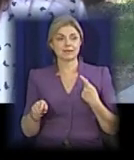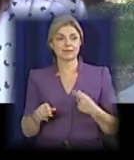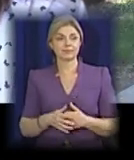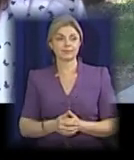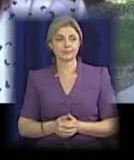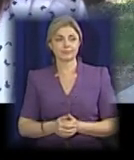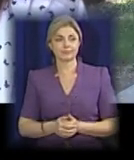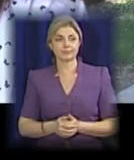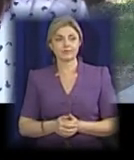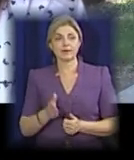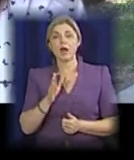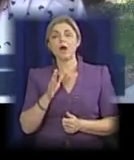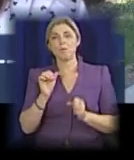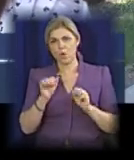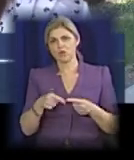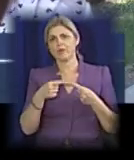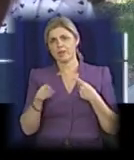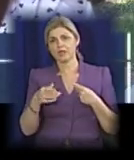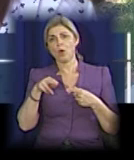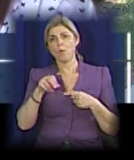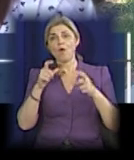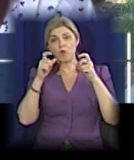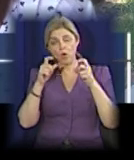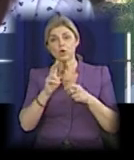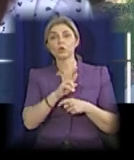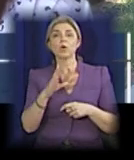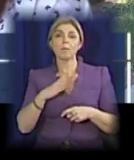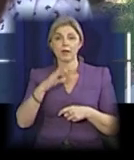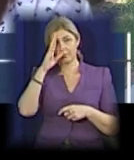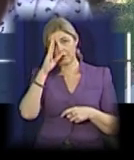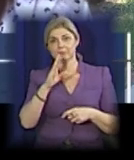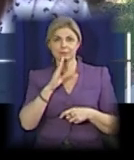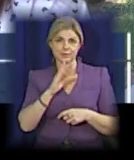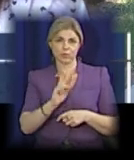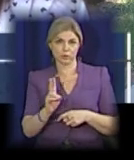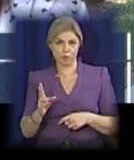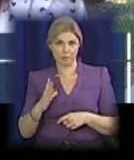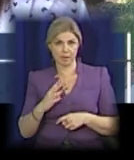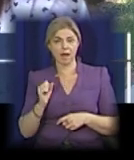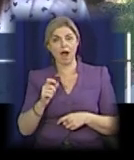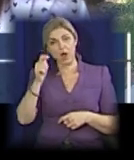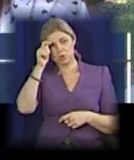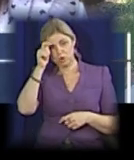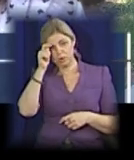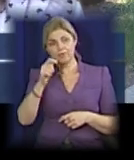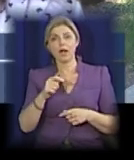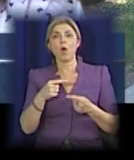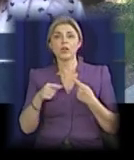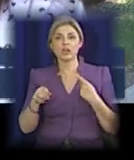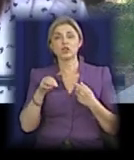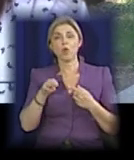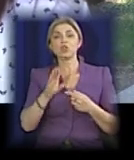можу відрізнити по фотографіях, хто був фотографом, чоловік чи жінка. А чоловіки, які фотографують жінок, вони